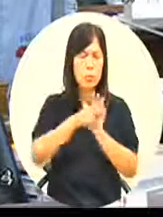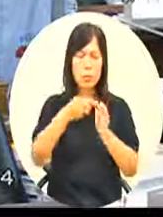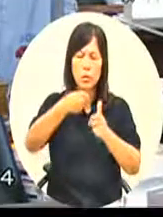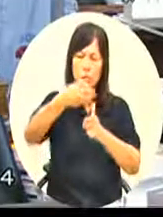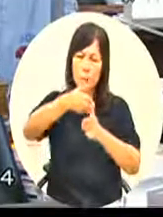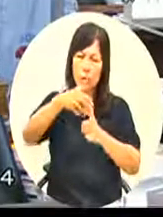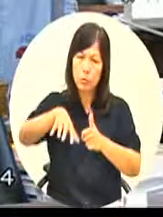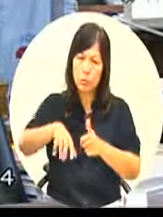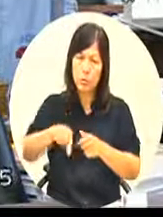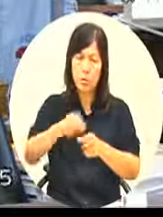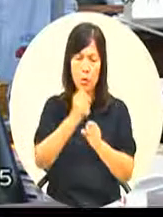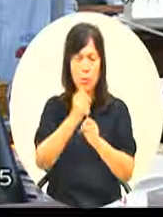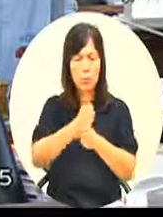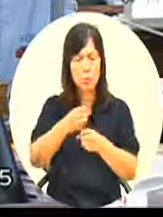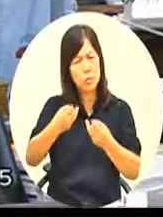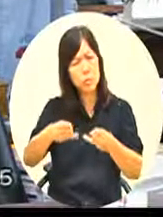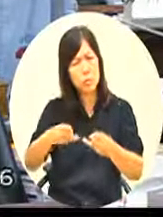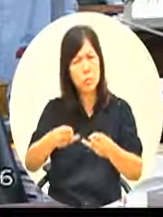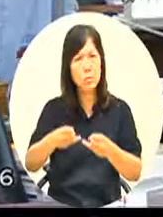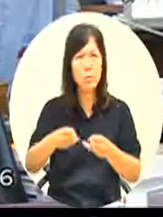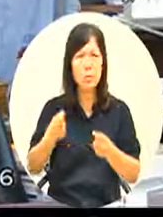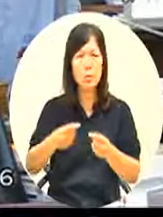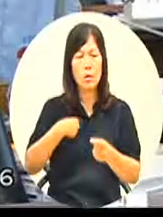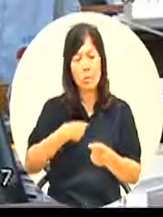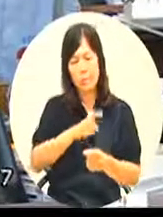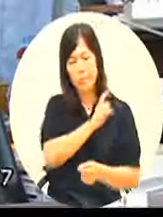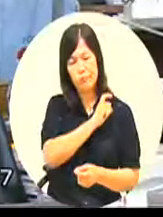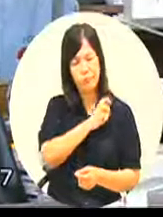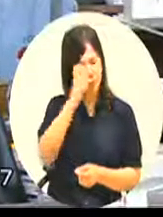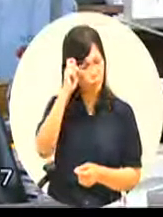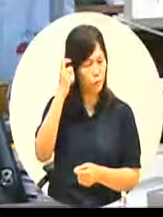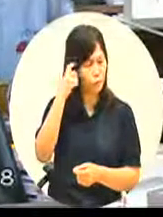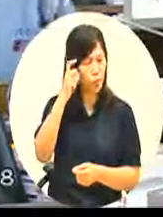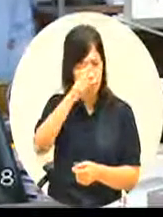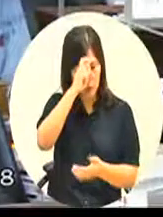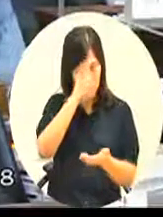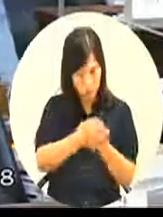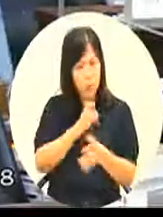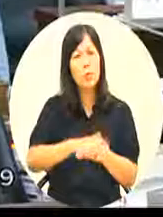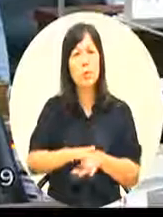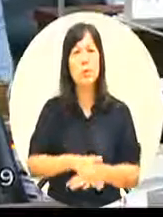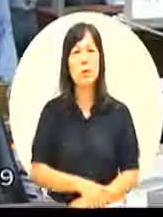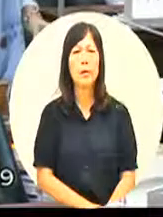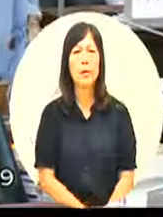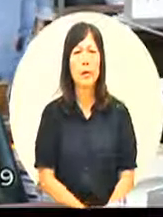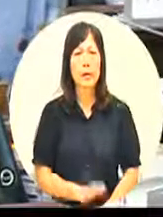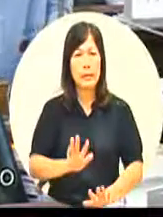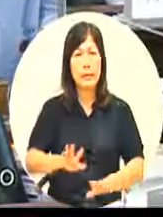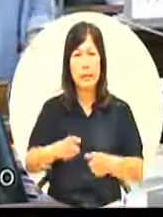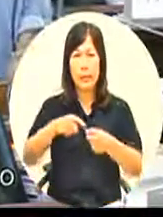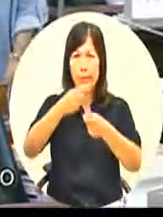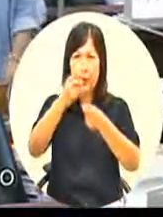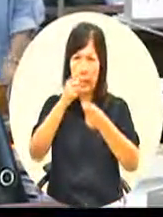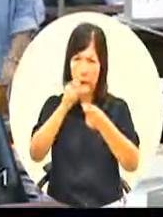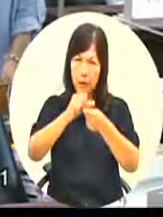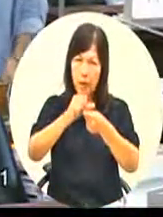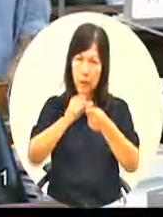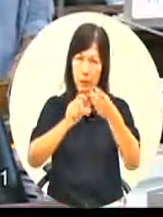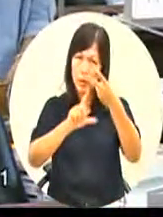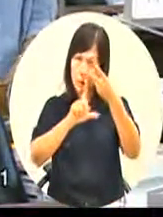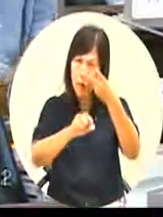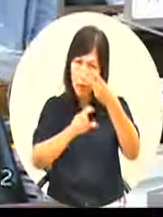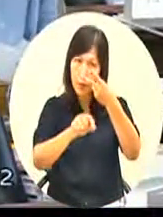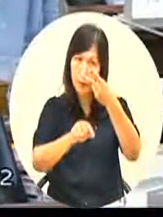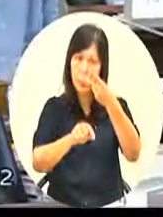这个效率上是我们觉得很失望的。哎，简议员。 我想那个在今年105年的2月，我